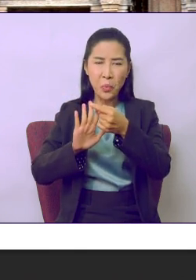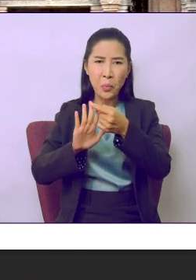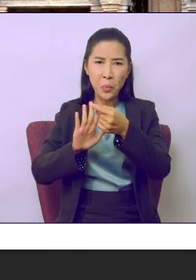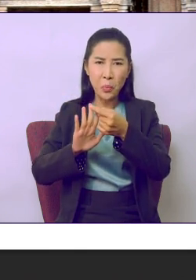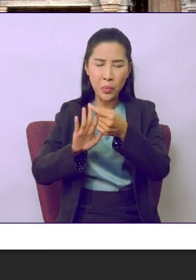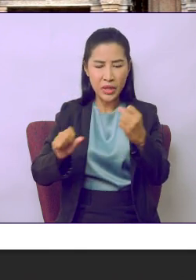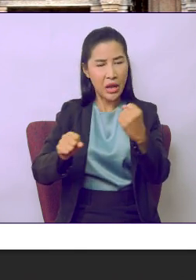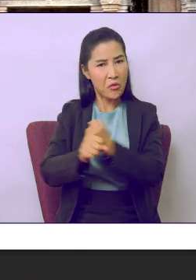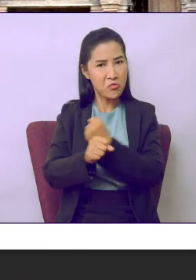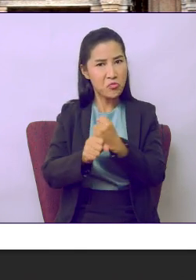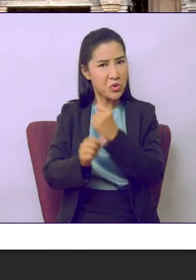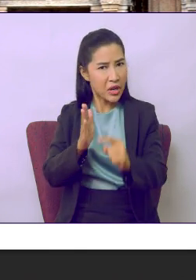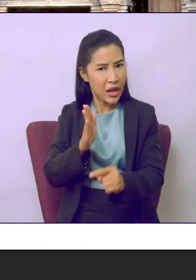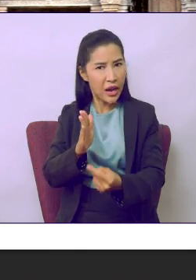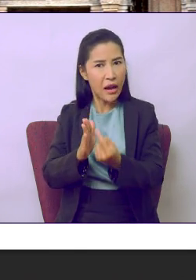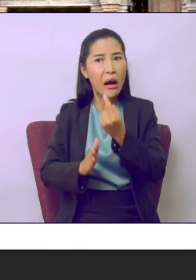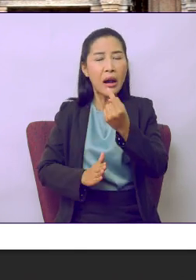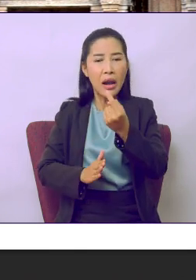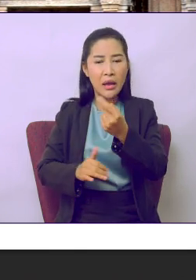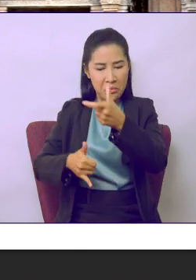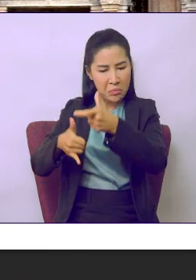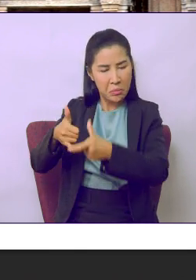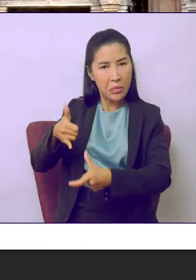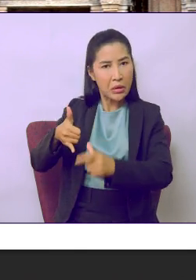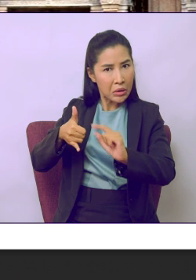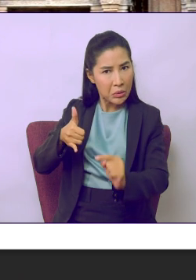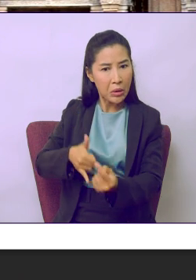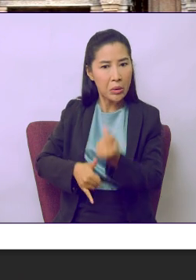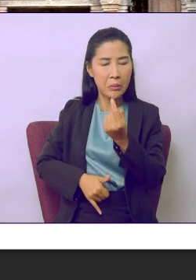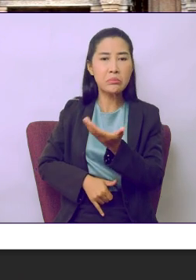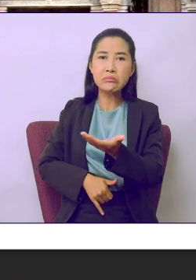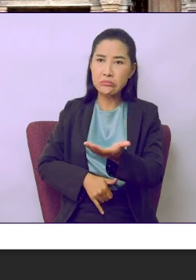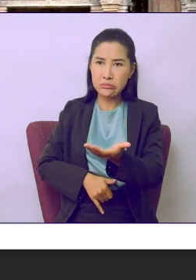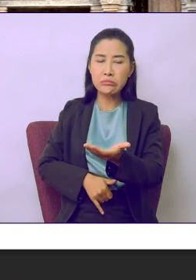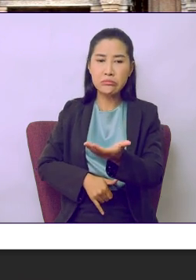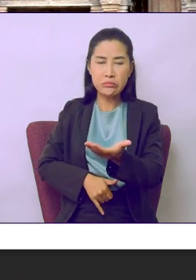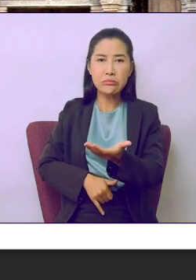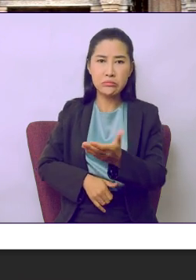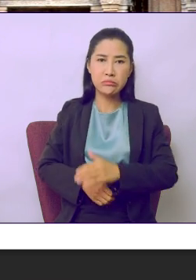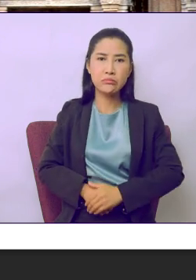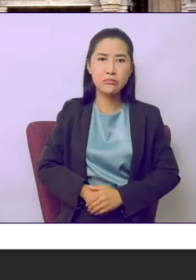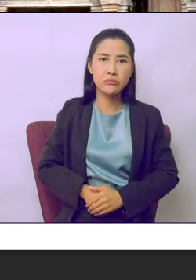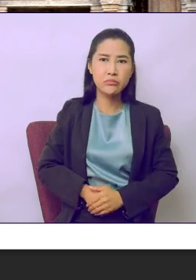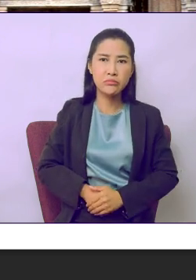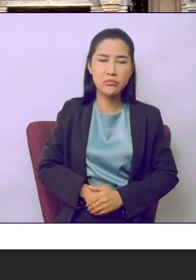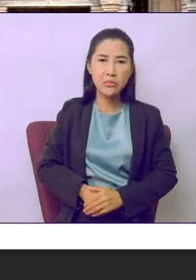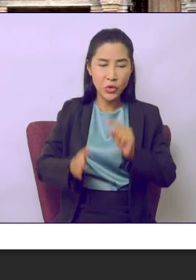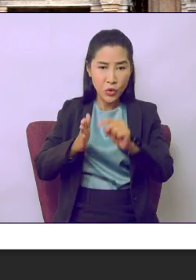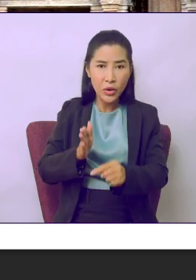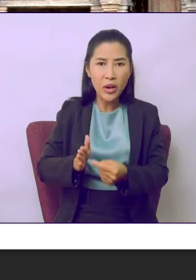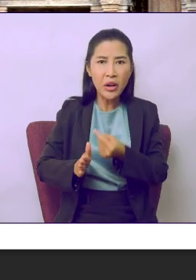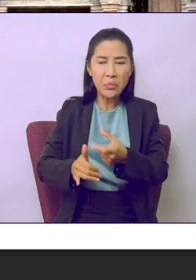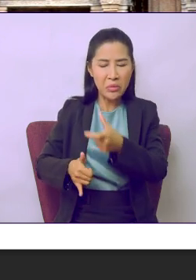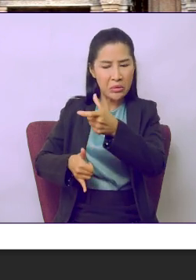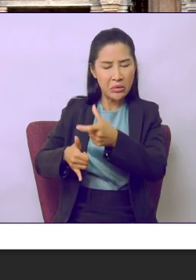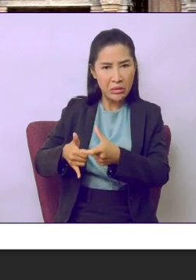โยคีนะครับซึ่งเป็นภาพต้นกำเนิดนะครับอาจจะเรียกอีกอันนึงก็เรียกว่า Lord OfAnimalก็ได้นะครับแล้วก็เป็นต้นกำเนิดของ